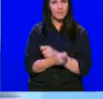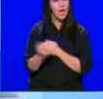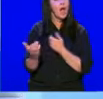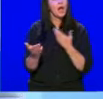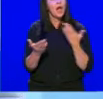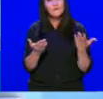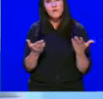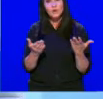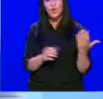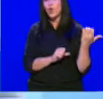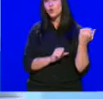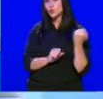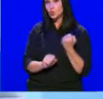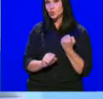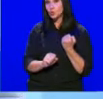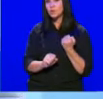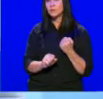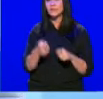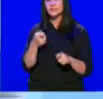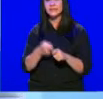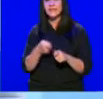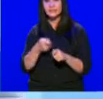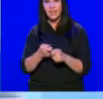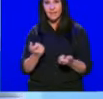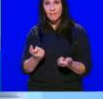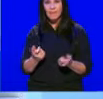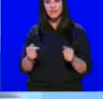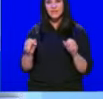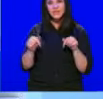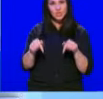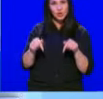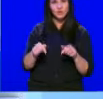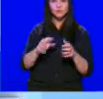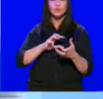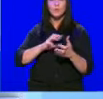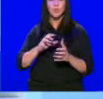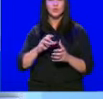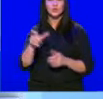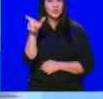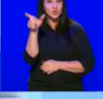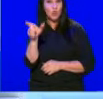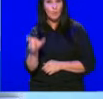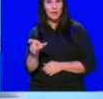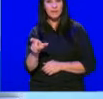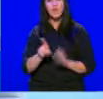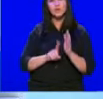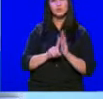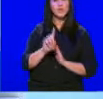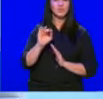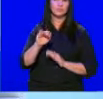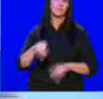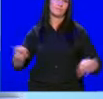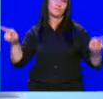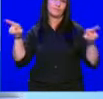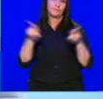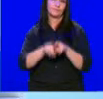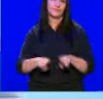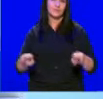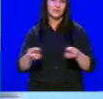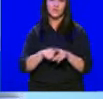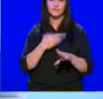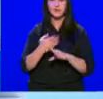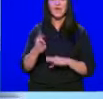Каквато и конституция да създадеме с съществуващите политически субекти, резултатът ще бъде винаги един и същ.